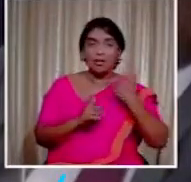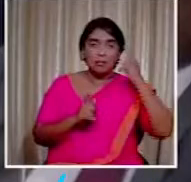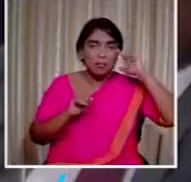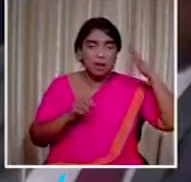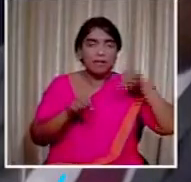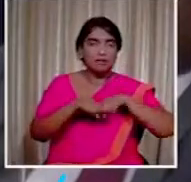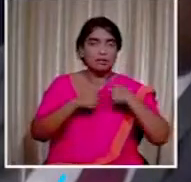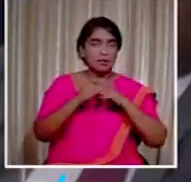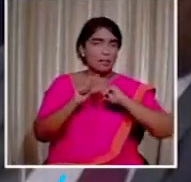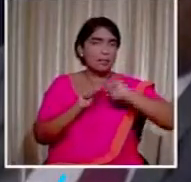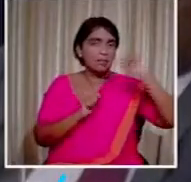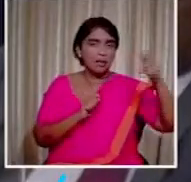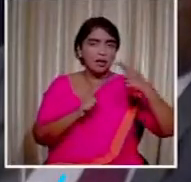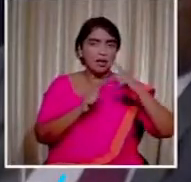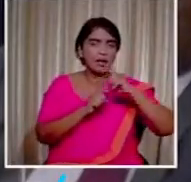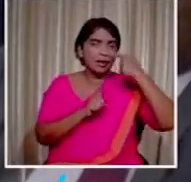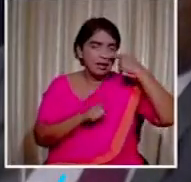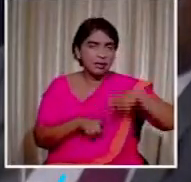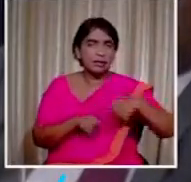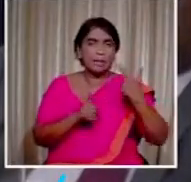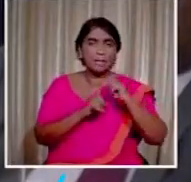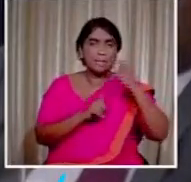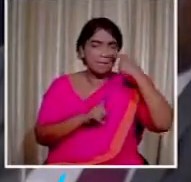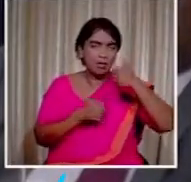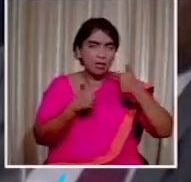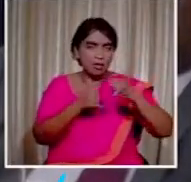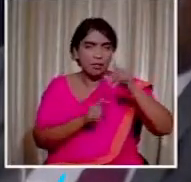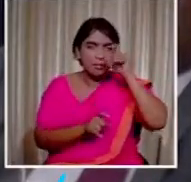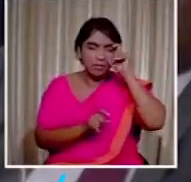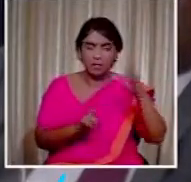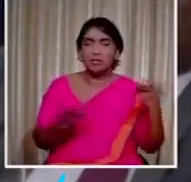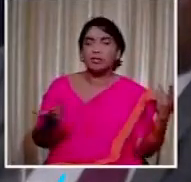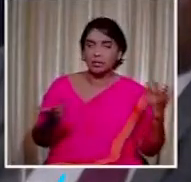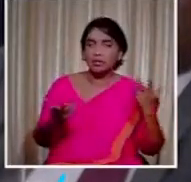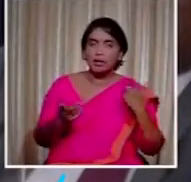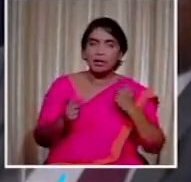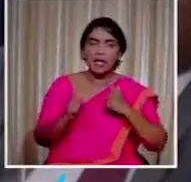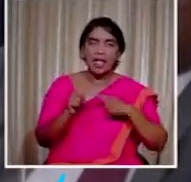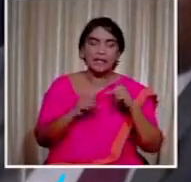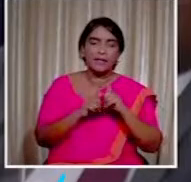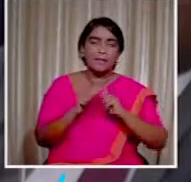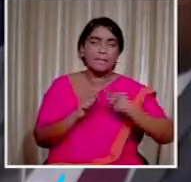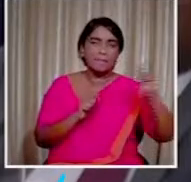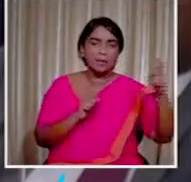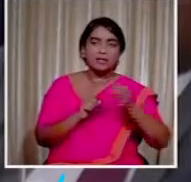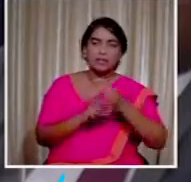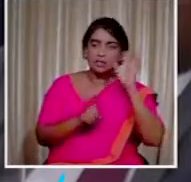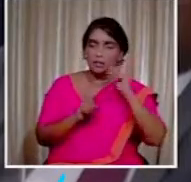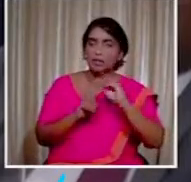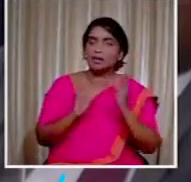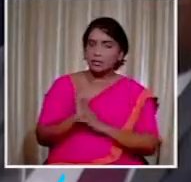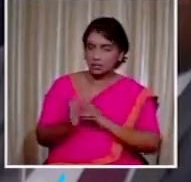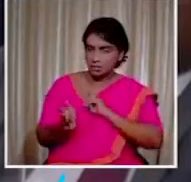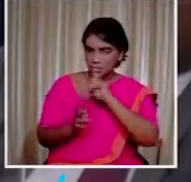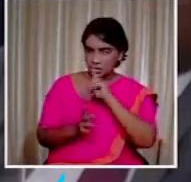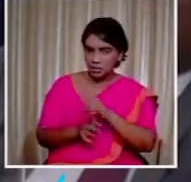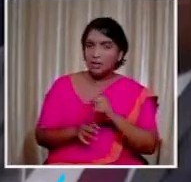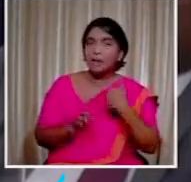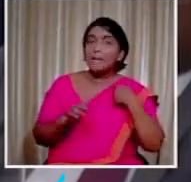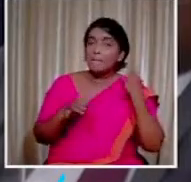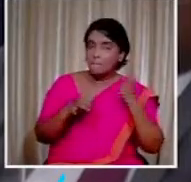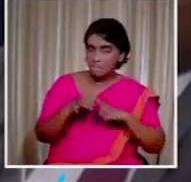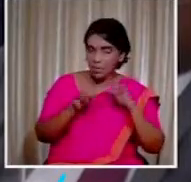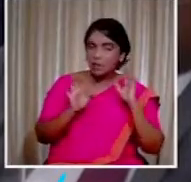නැති සමාගමකට පෙට්‍රල් ටිකවත් ඩීසල් ටිකවත් ක්වොලිටි ටෙස්ට් කරන්නේ නැතුව කියලා. ඒ නිසා තමයි අපි මේ තීන්දුව ගත ජනාධිපතිවරට දගමැතිවරට මම කතා කරලා ප්‍රශ්නයක්